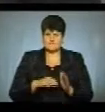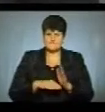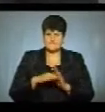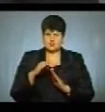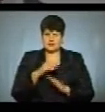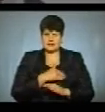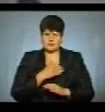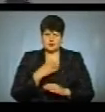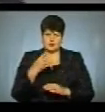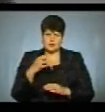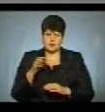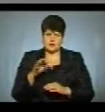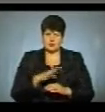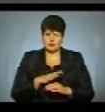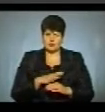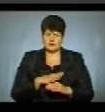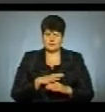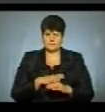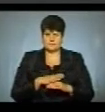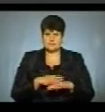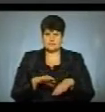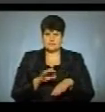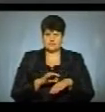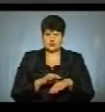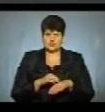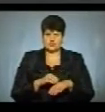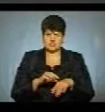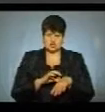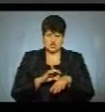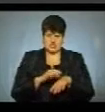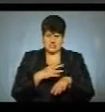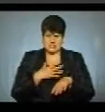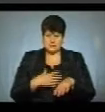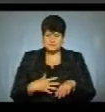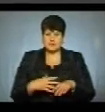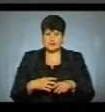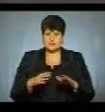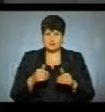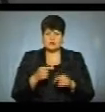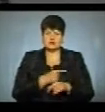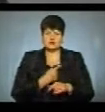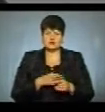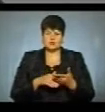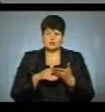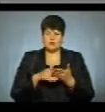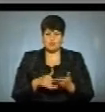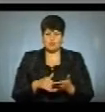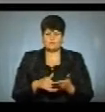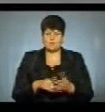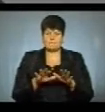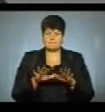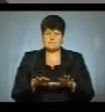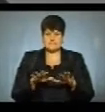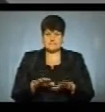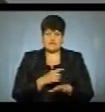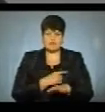до 40 градусів, були прояви захворювання шкірної форми і звернулися за медичною допомогою. Місцеві